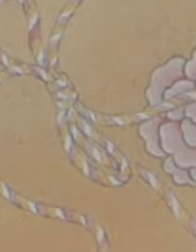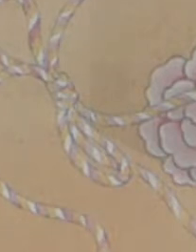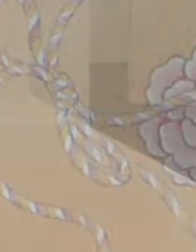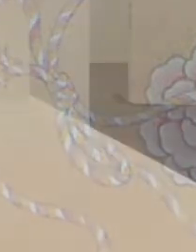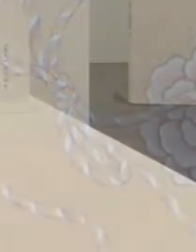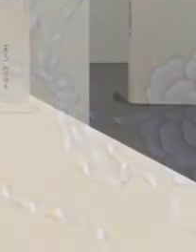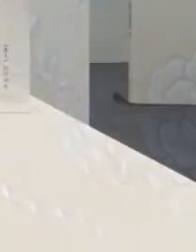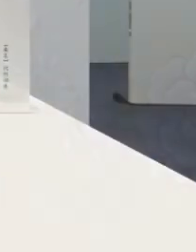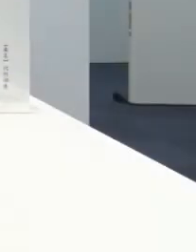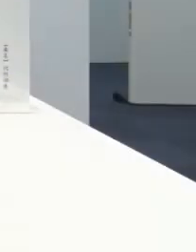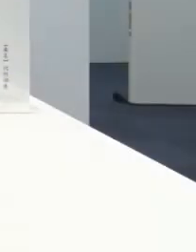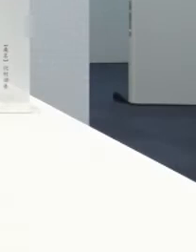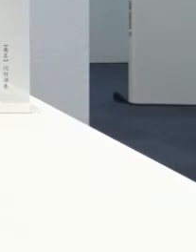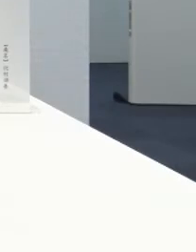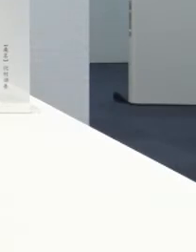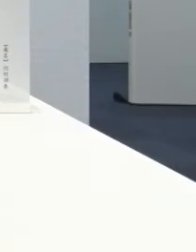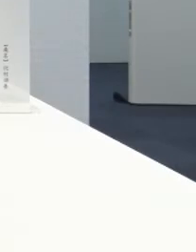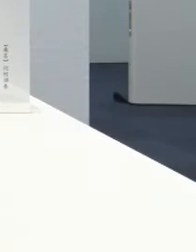んん